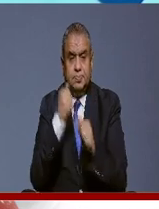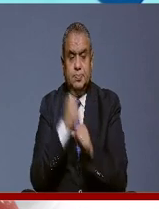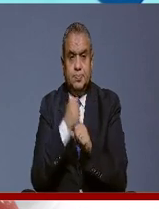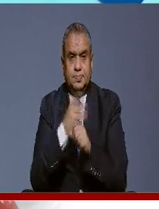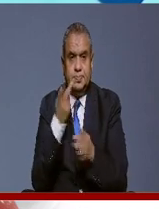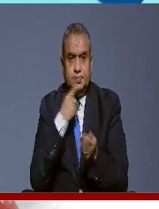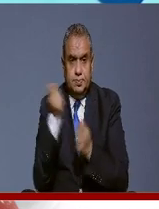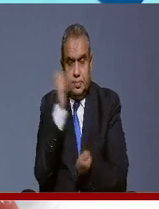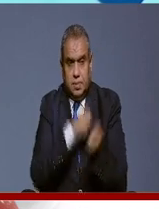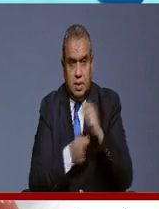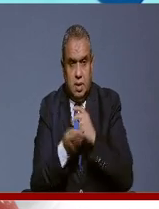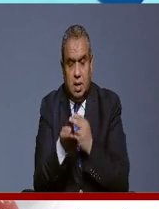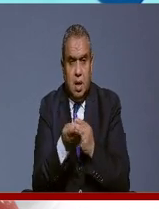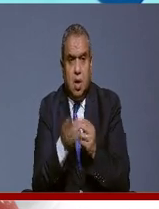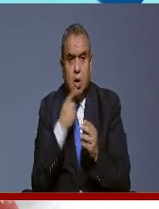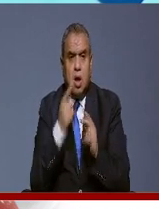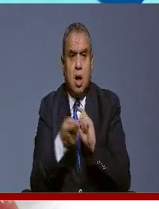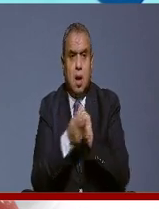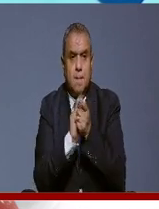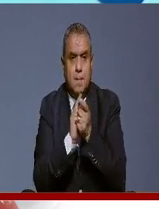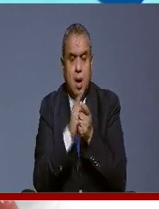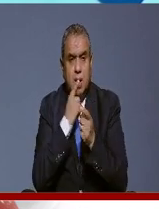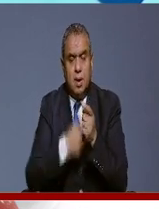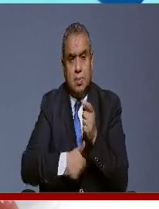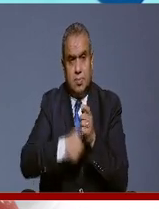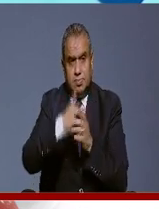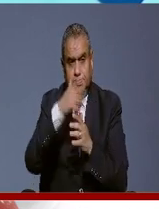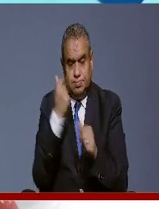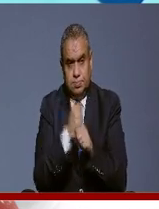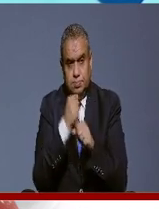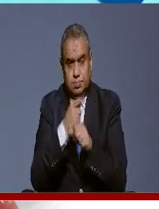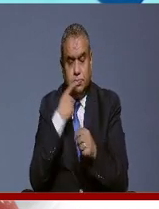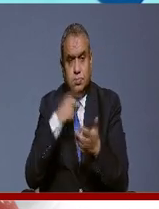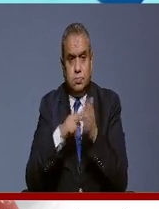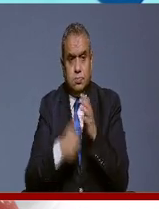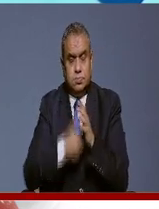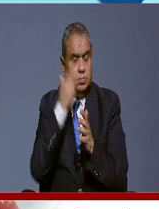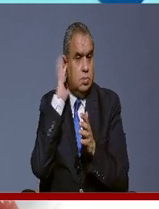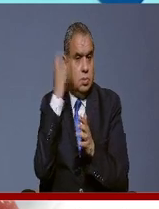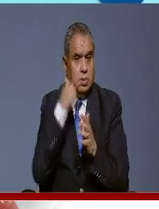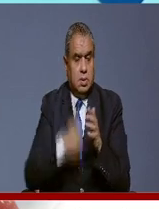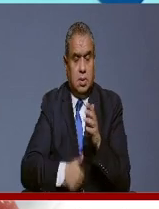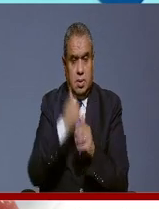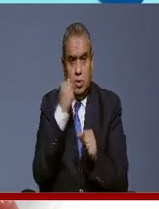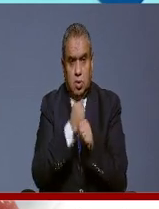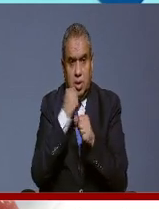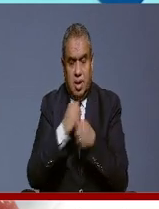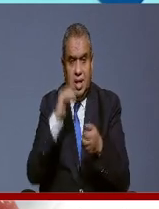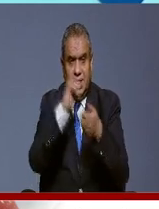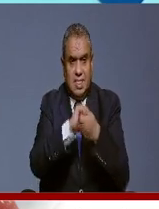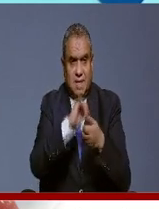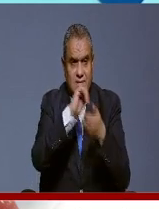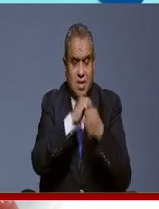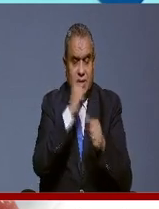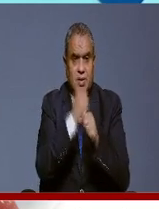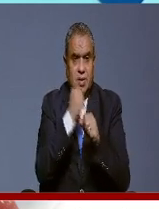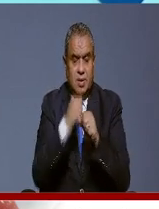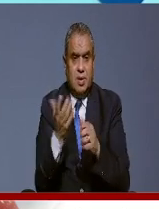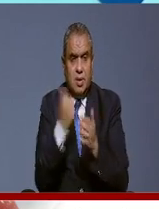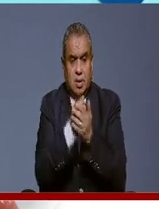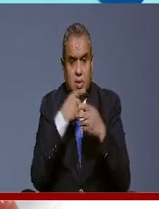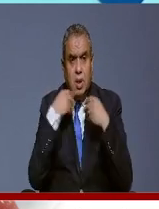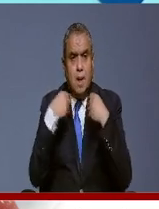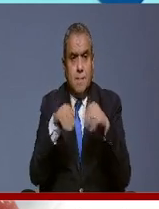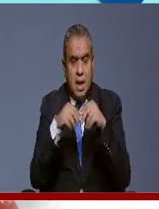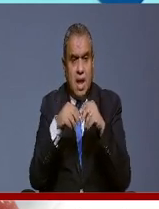في المعرض عدد منهم عشان احنا عاملين اتفاقيات تجاريه كويسه، فبيقدروا يبيعوا للسوق المحلي